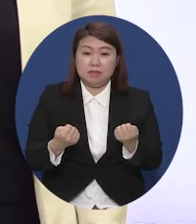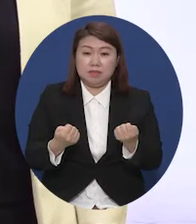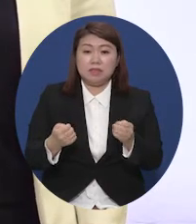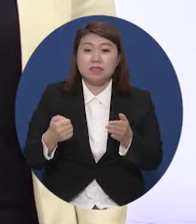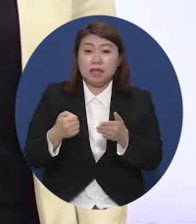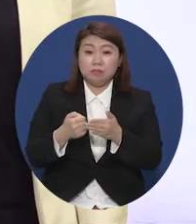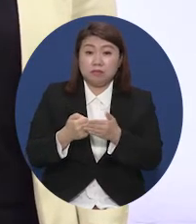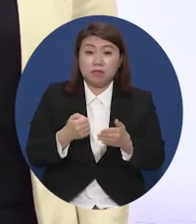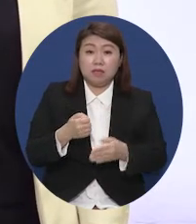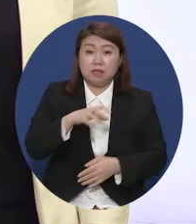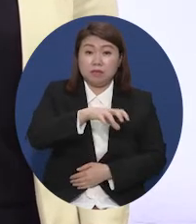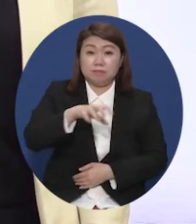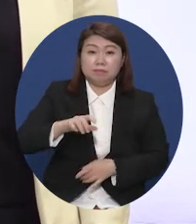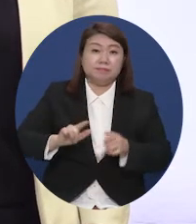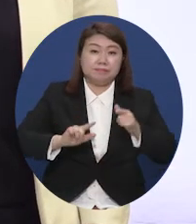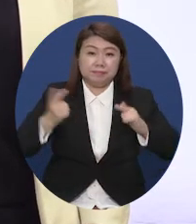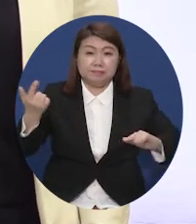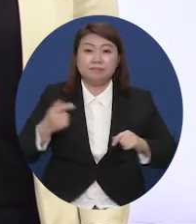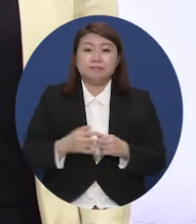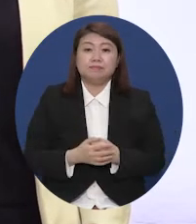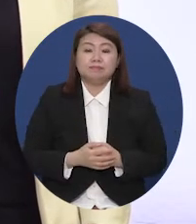그렇지 않은 경우도 있습니다